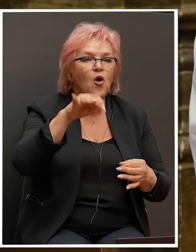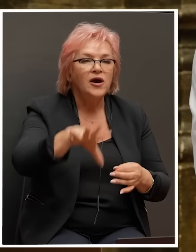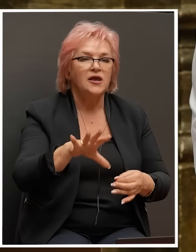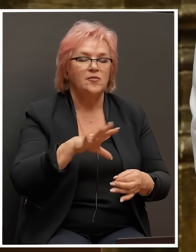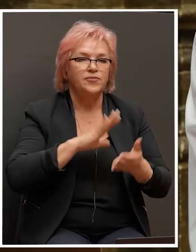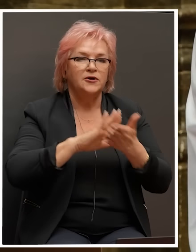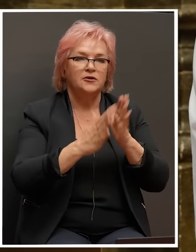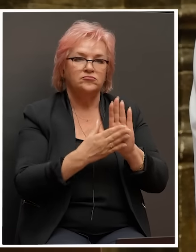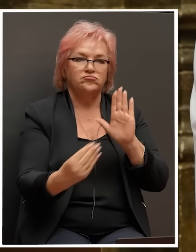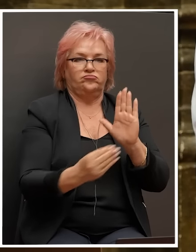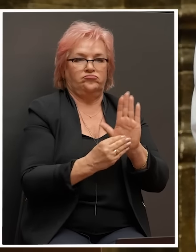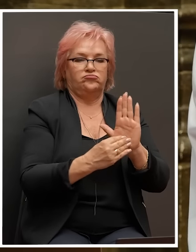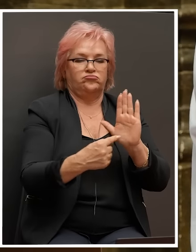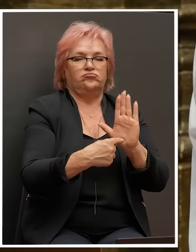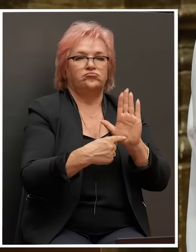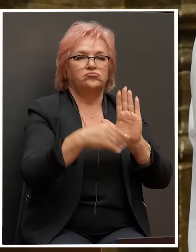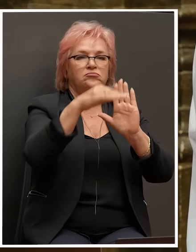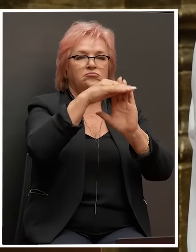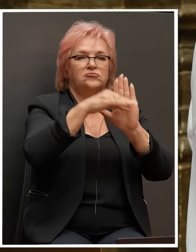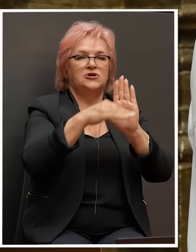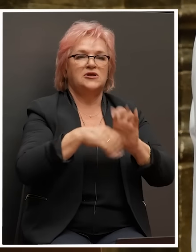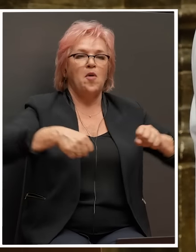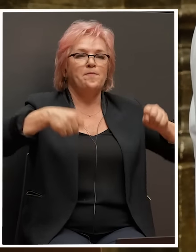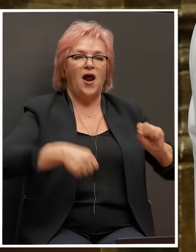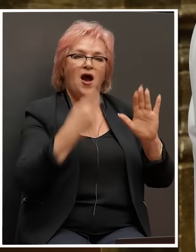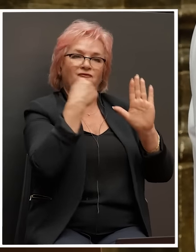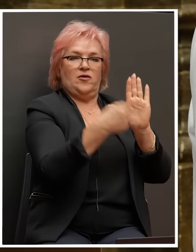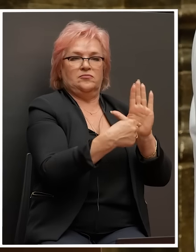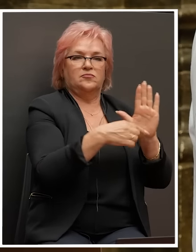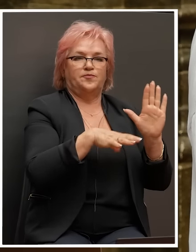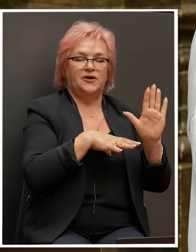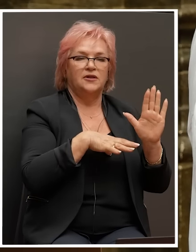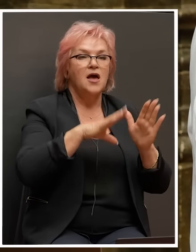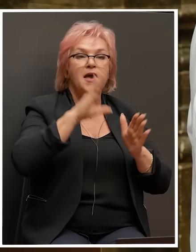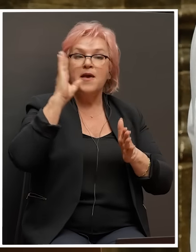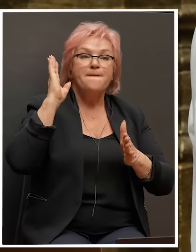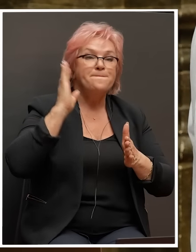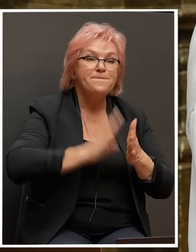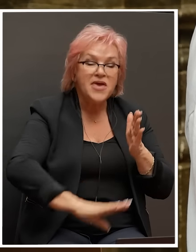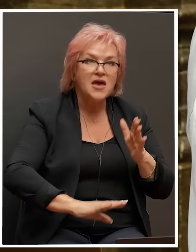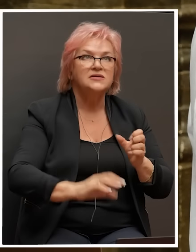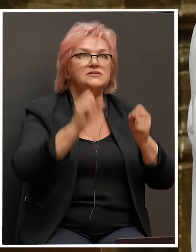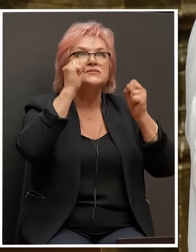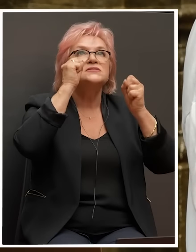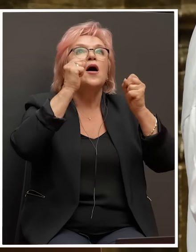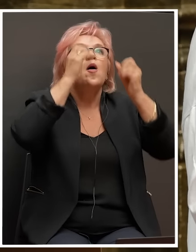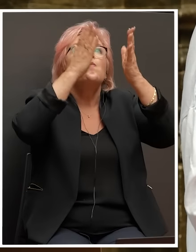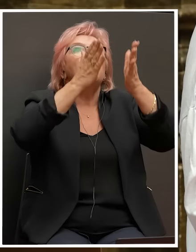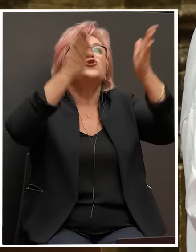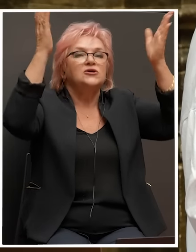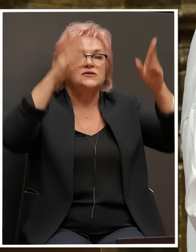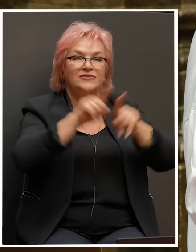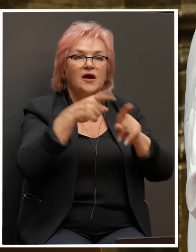догмат, на котором строилась система римского права. Без божественность